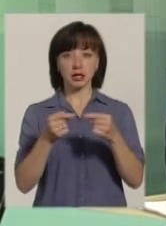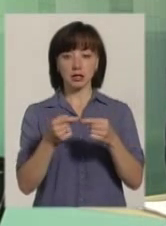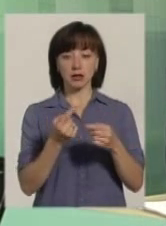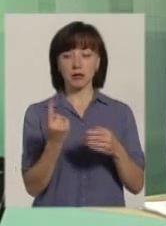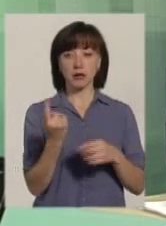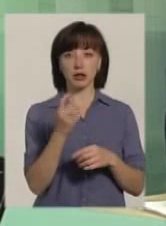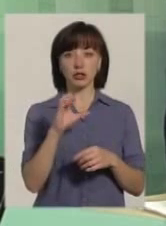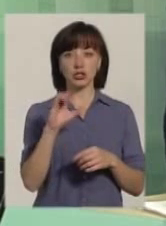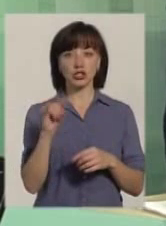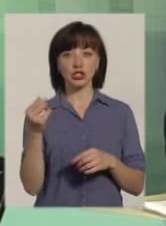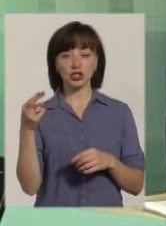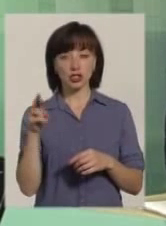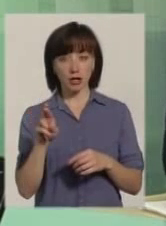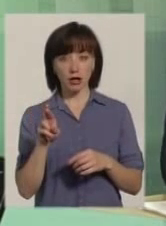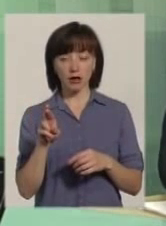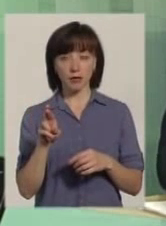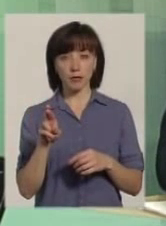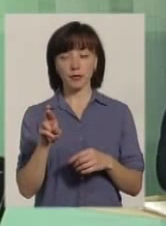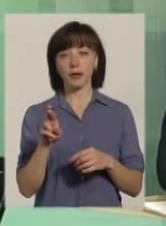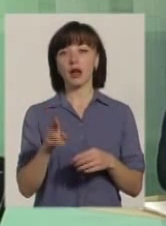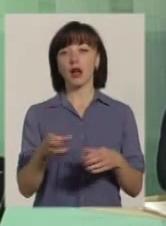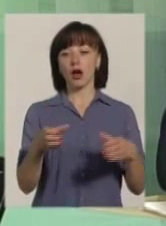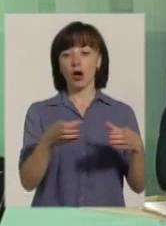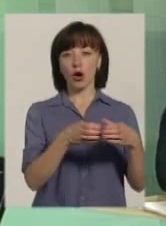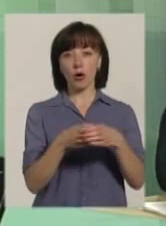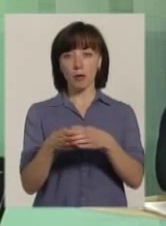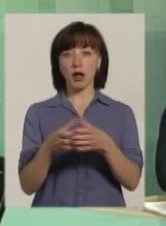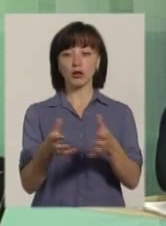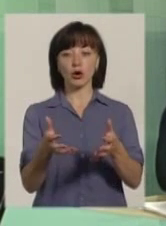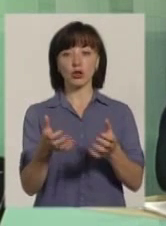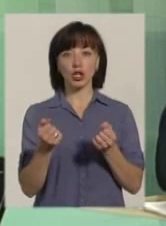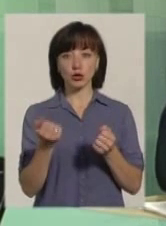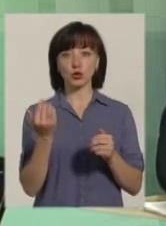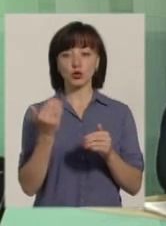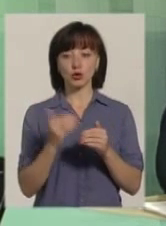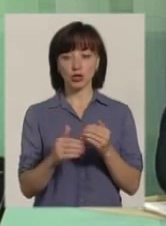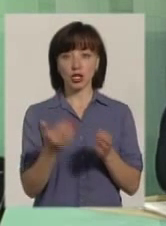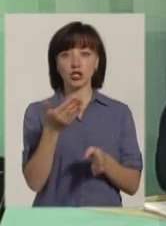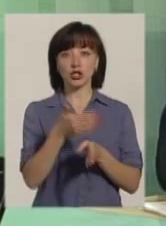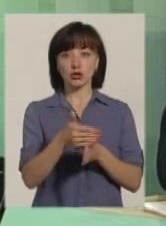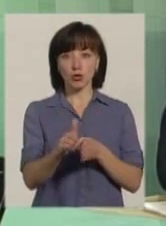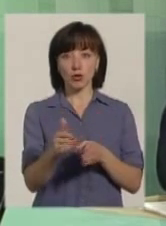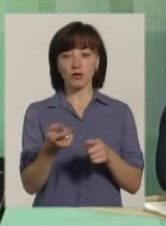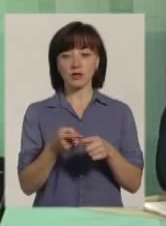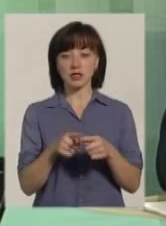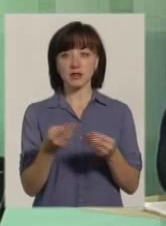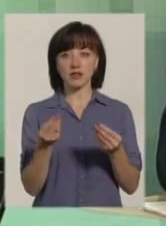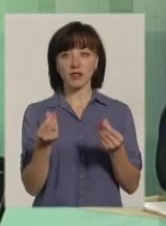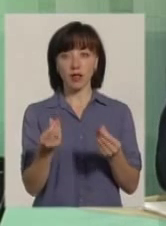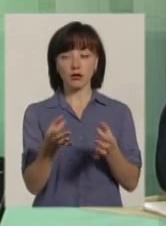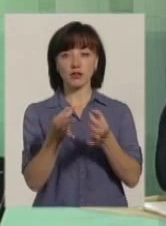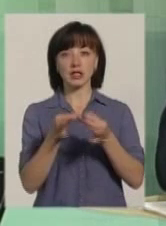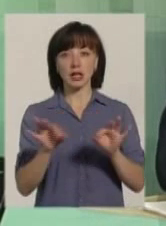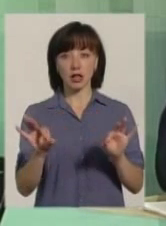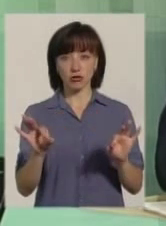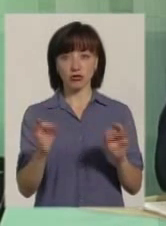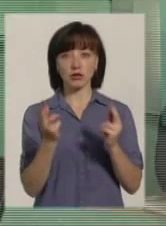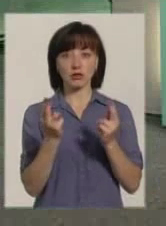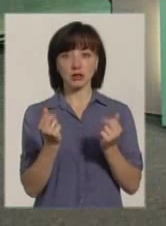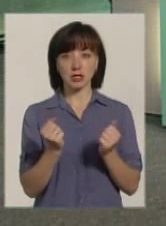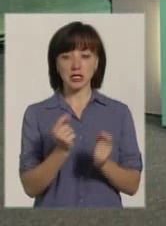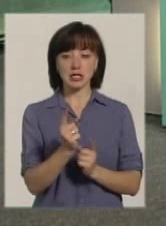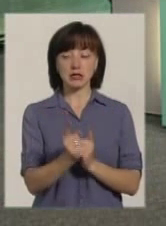1 січня, адже від 1 січня громади одержали вже частково, частково самостійність, тому що фінансова